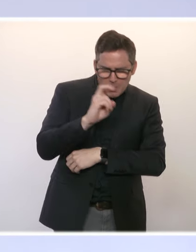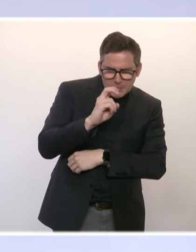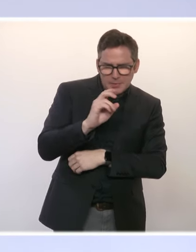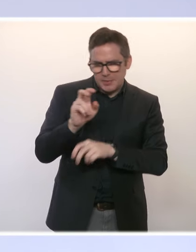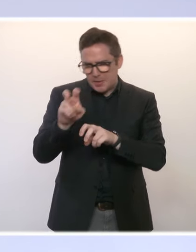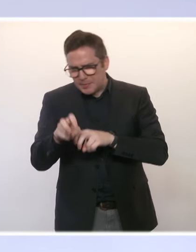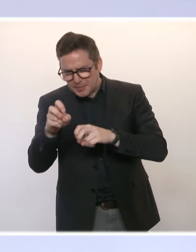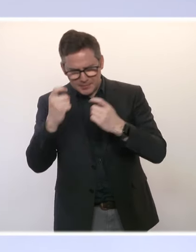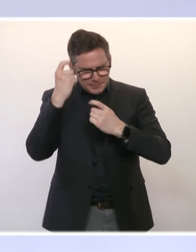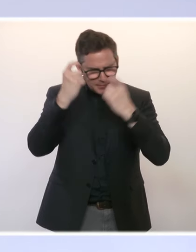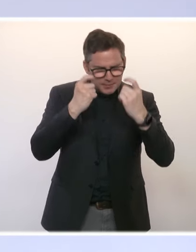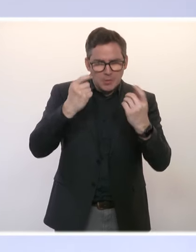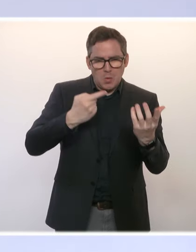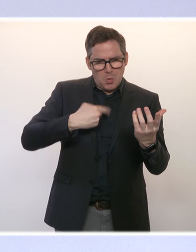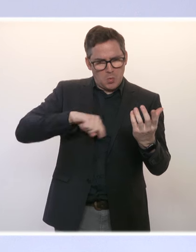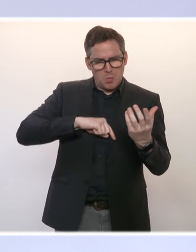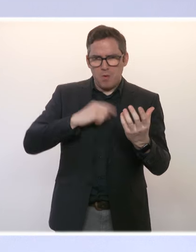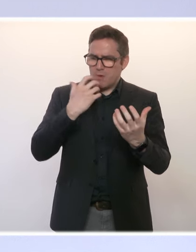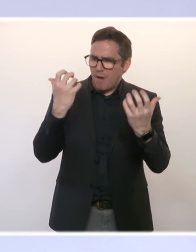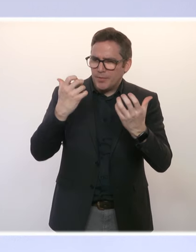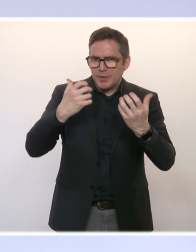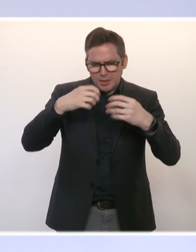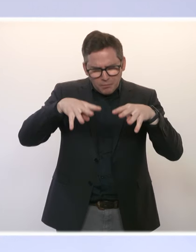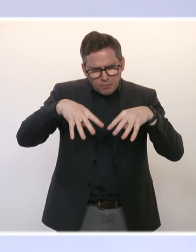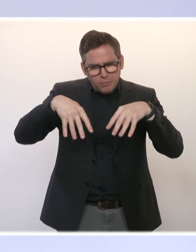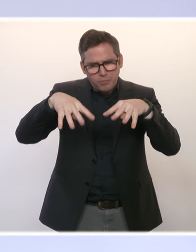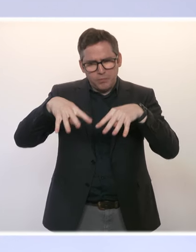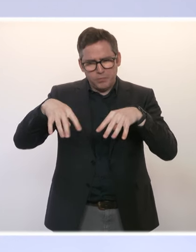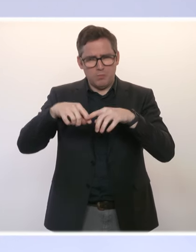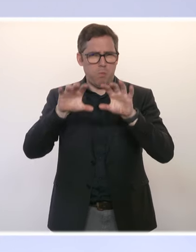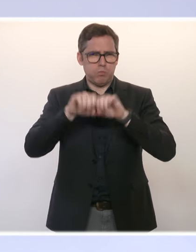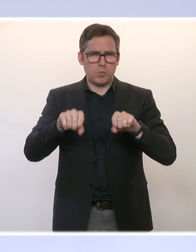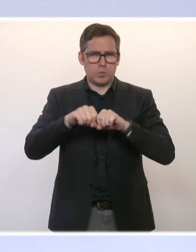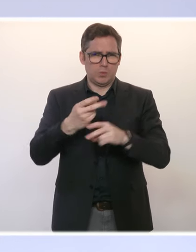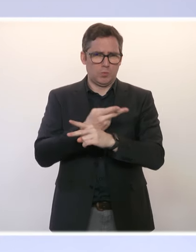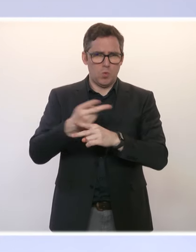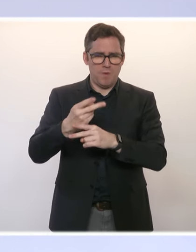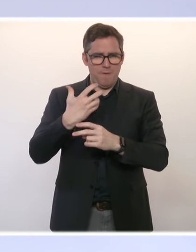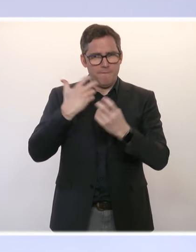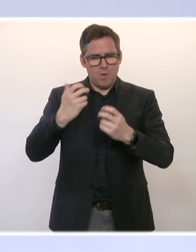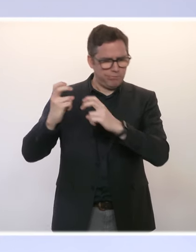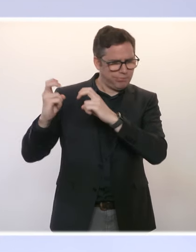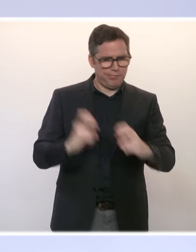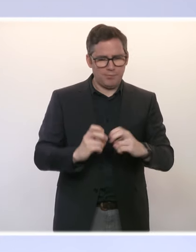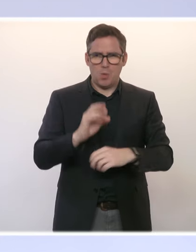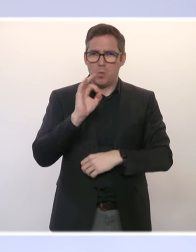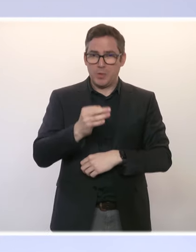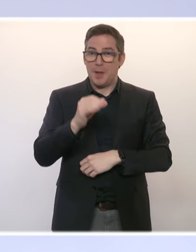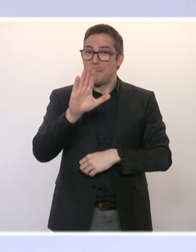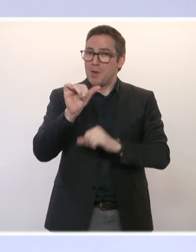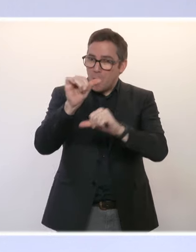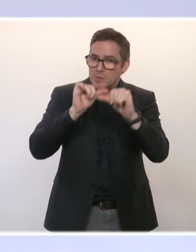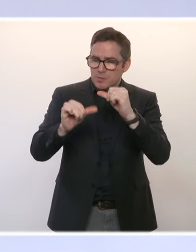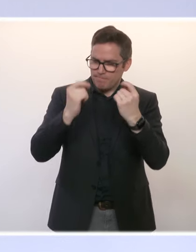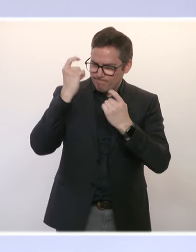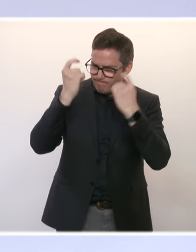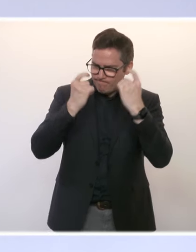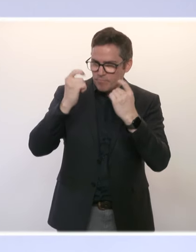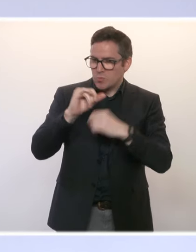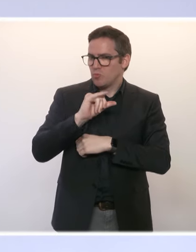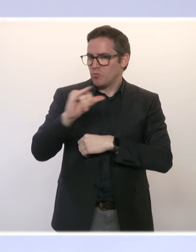engagements pour réduire drastiquement les pesticides considérés comme dangereux. Mais nous pensons qu'il est indispensable d'y travailler jusqu'au salon de